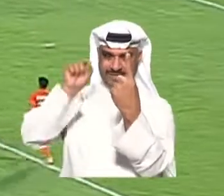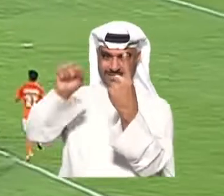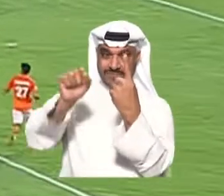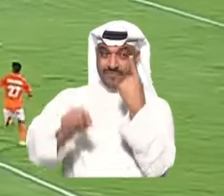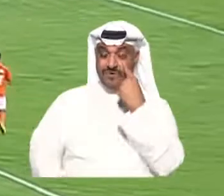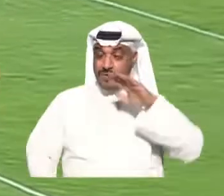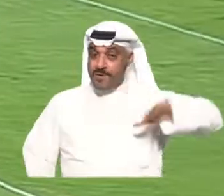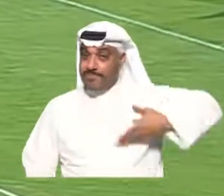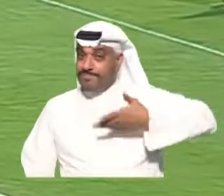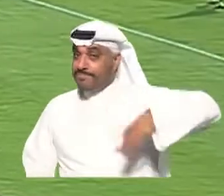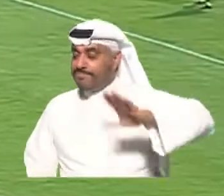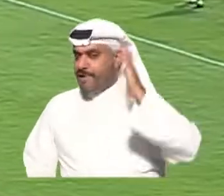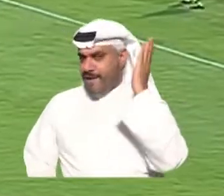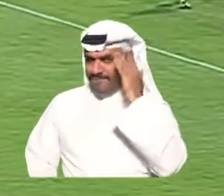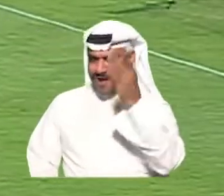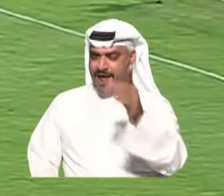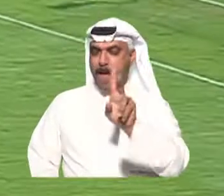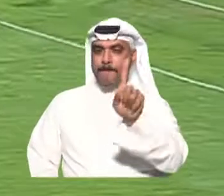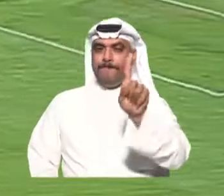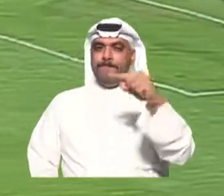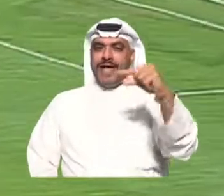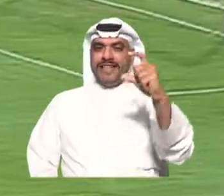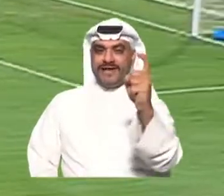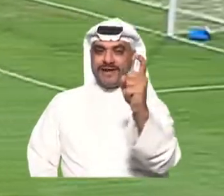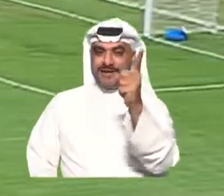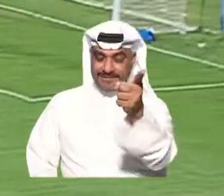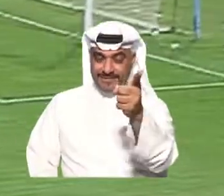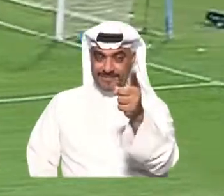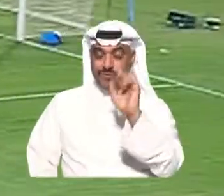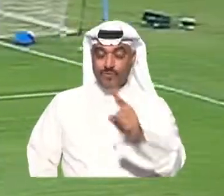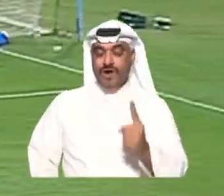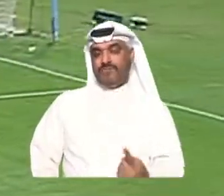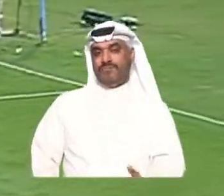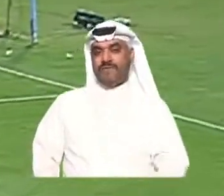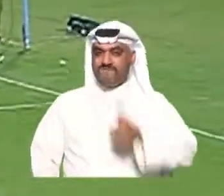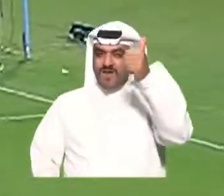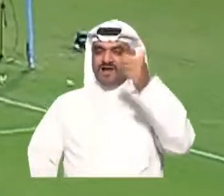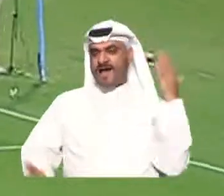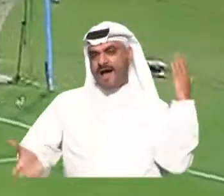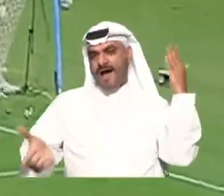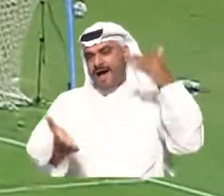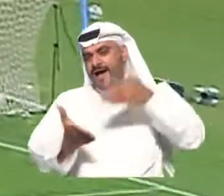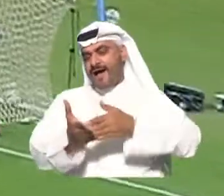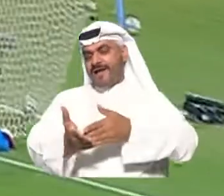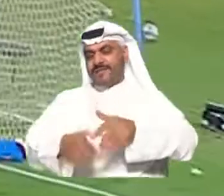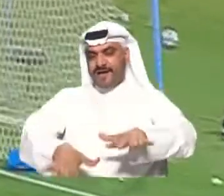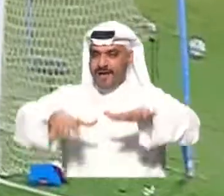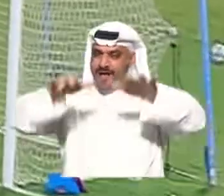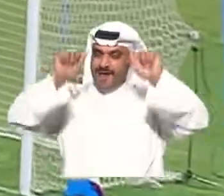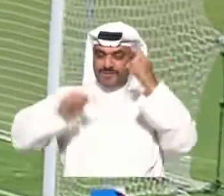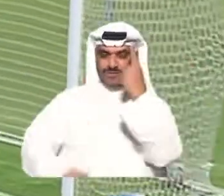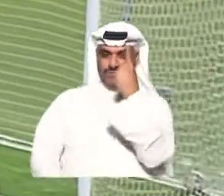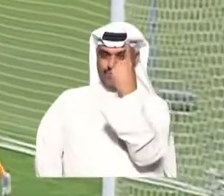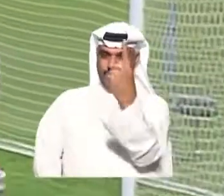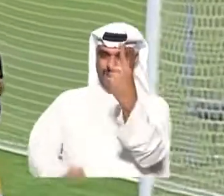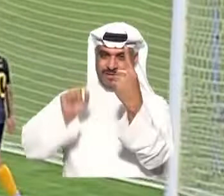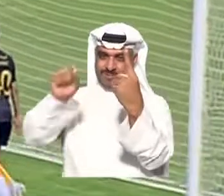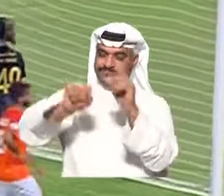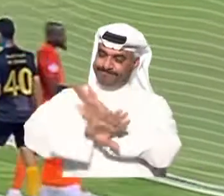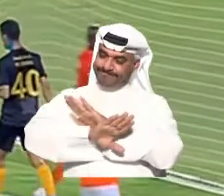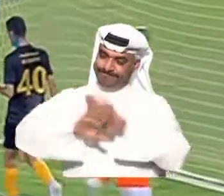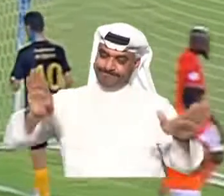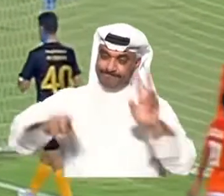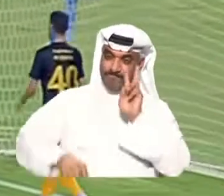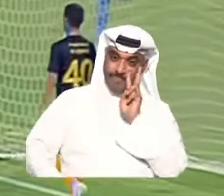الكتيبة القدساوية بدر المطوع، وظل الهدف الوحيد حتى نهاية المباراة والتي اتضحت نتيجة حسم الكويت